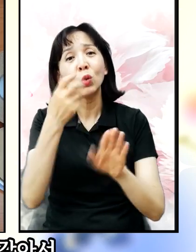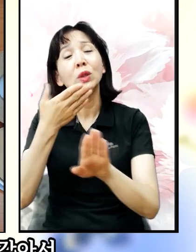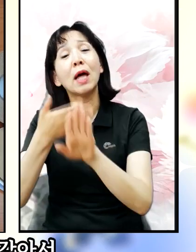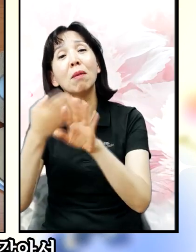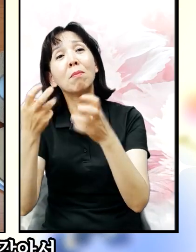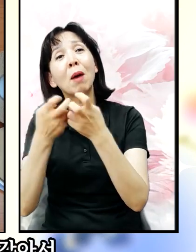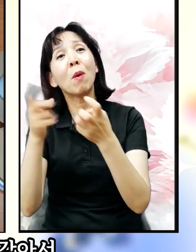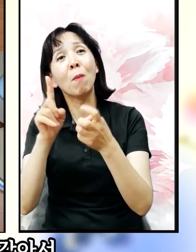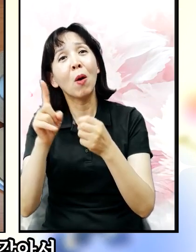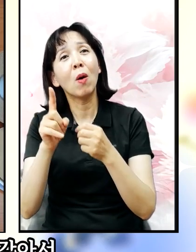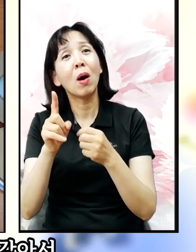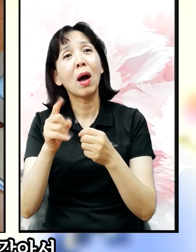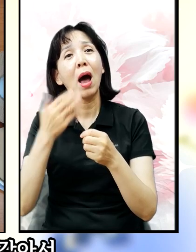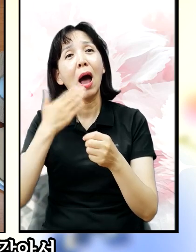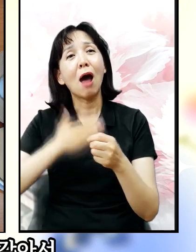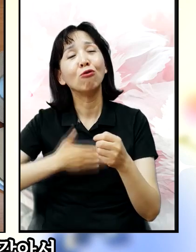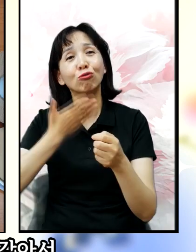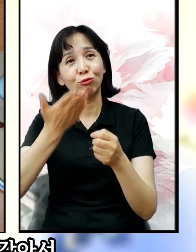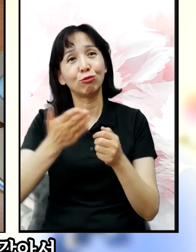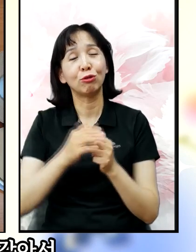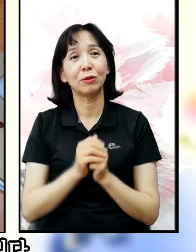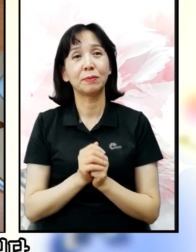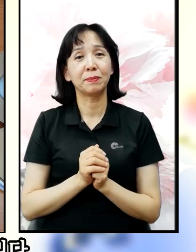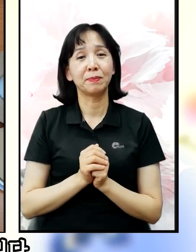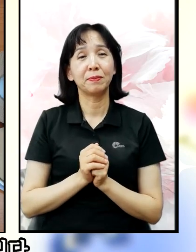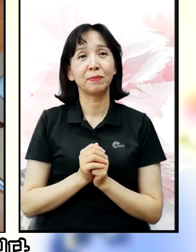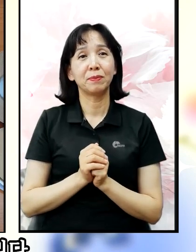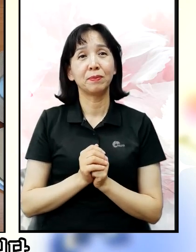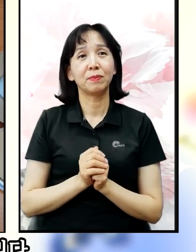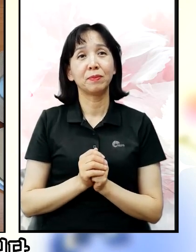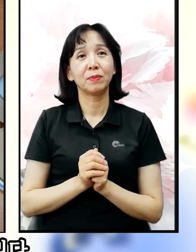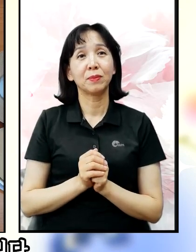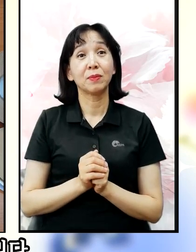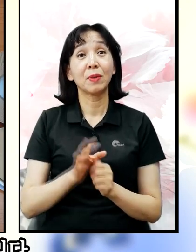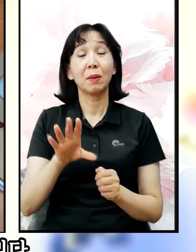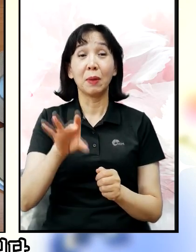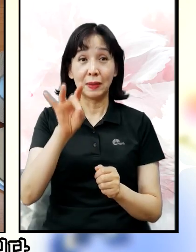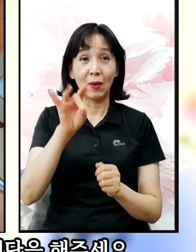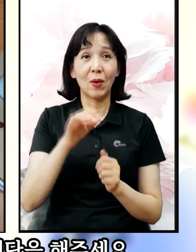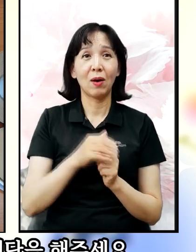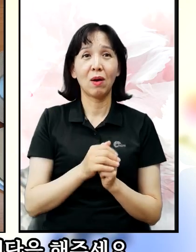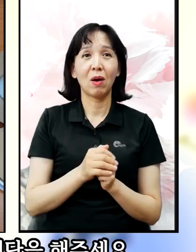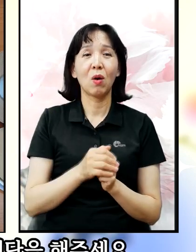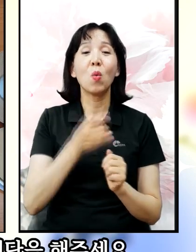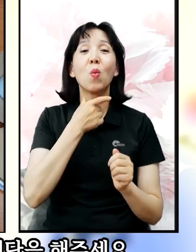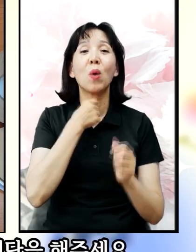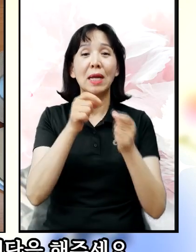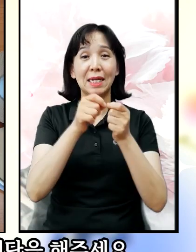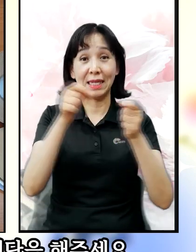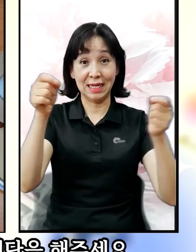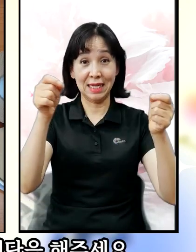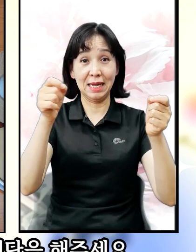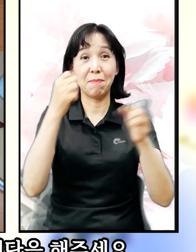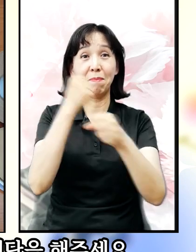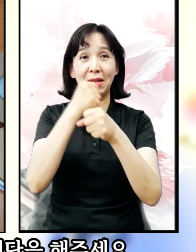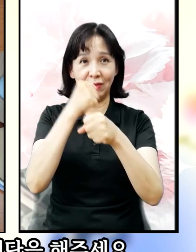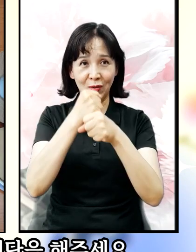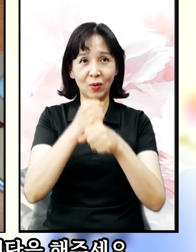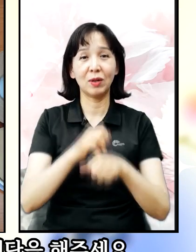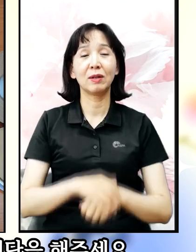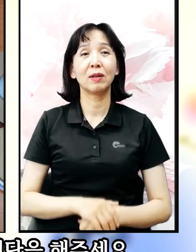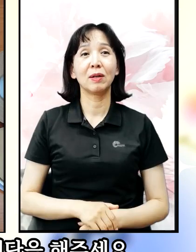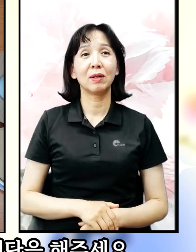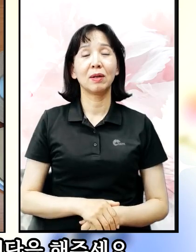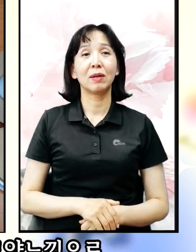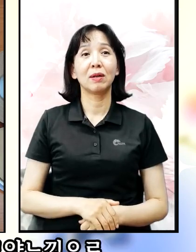있어요. 한번 참고해 보시면 좋을 것 같아서 시작을 해 보도록 하겠습니다. 먼저 이렇게 원하는 길이의 리본을 재단을